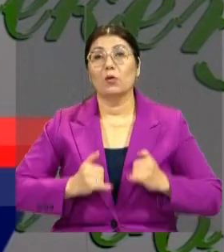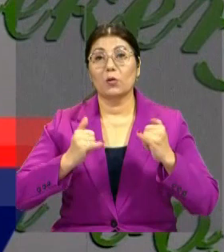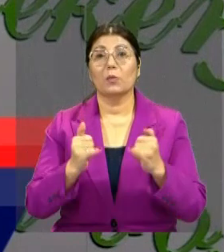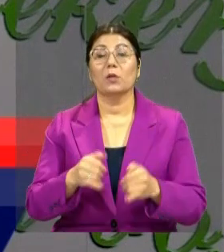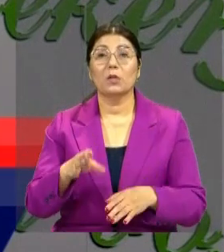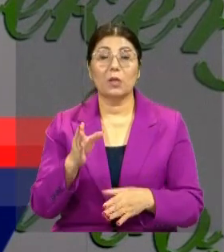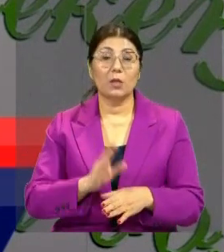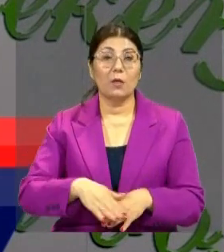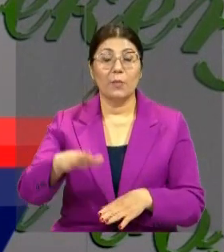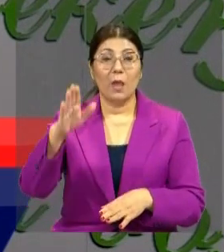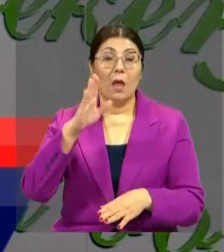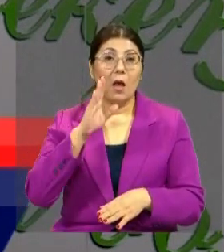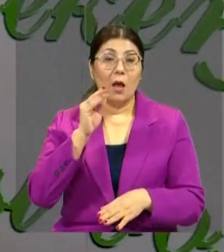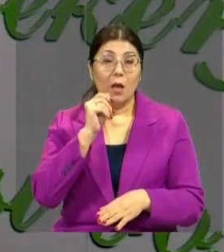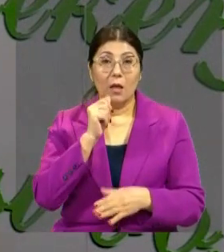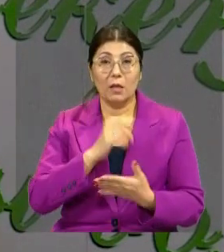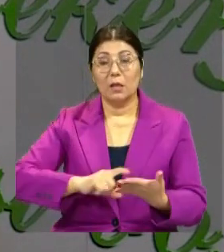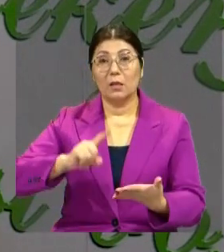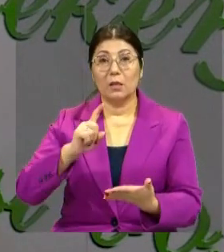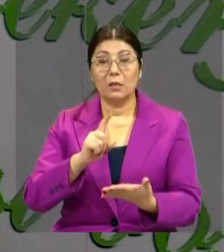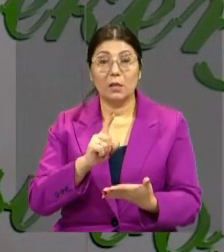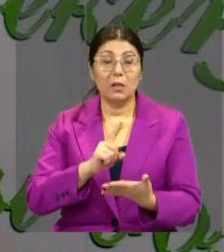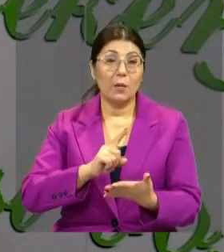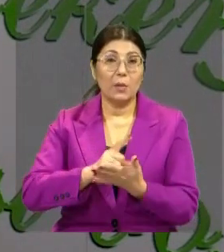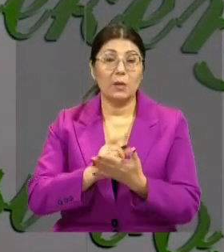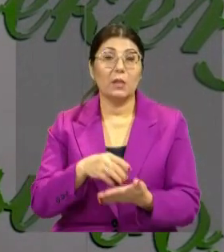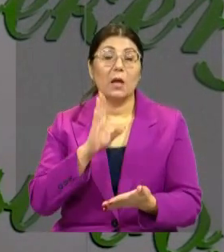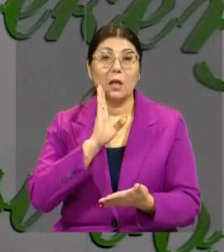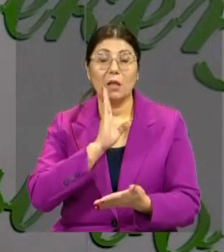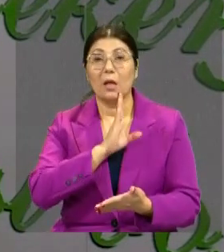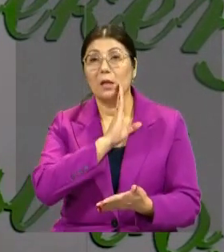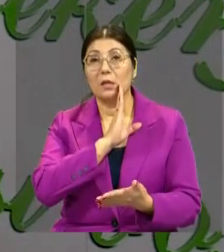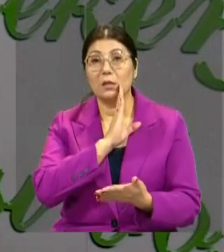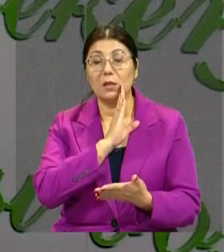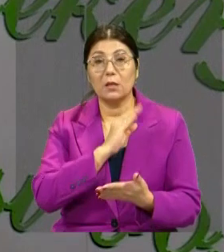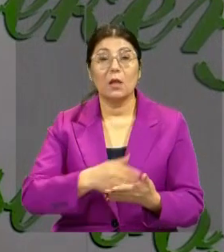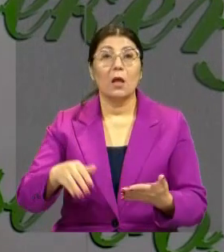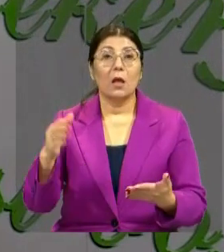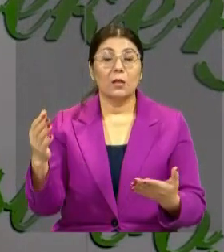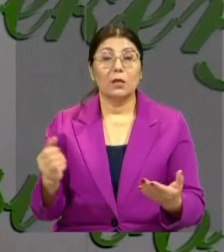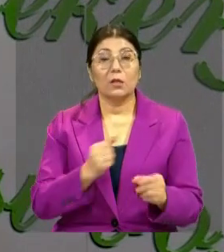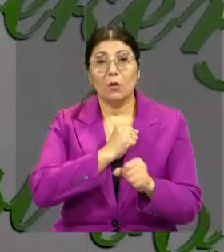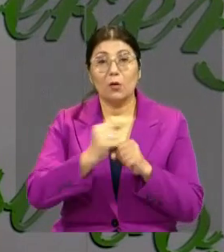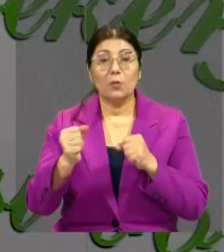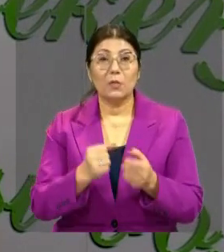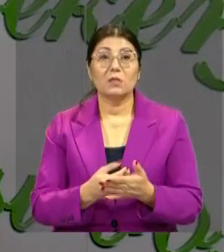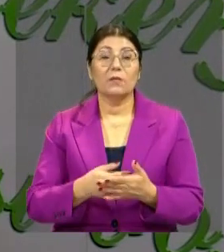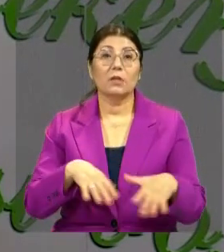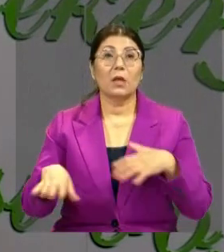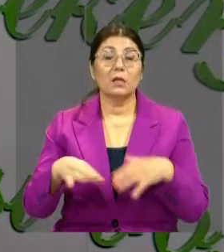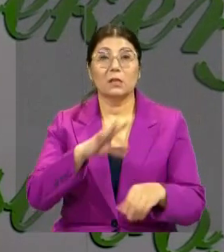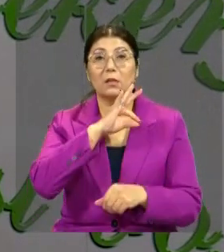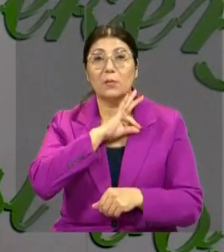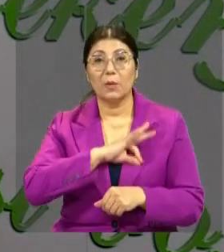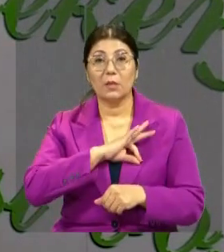ер адамның міндеті. Керісінше, әйел кісілерге қол көтеріп, әйел кісінің әлсіздігін пайдаланып